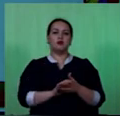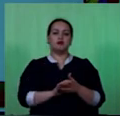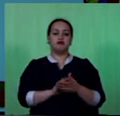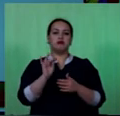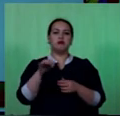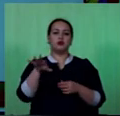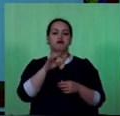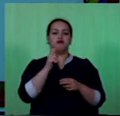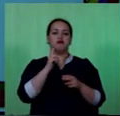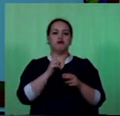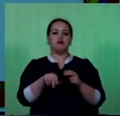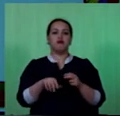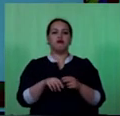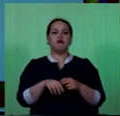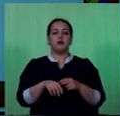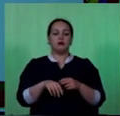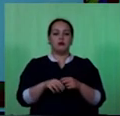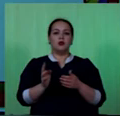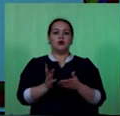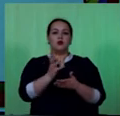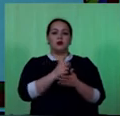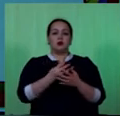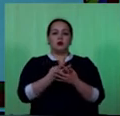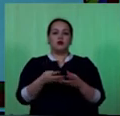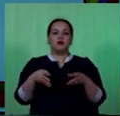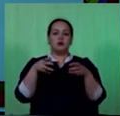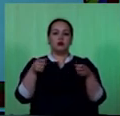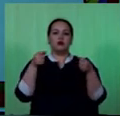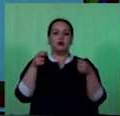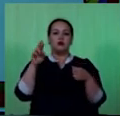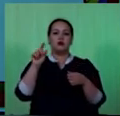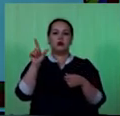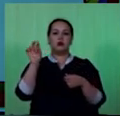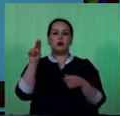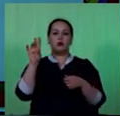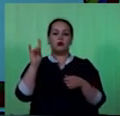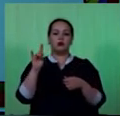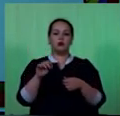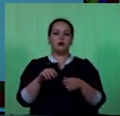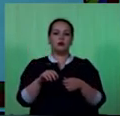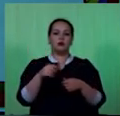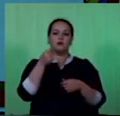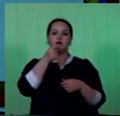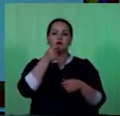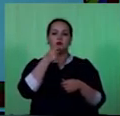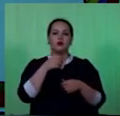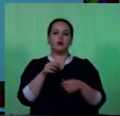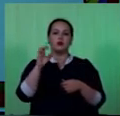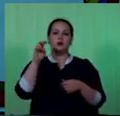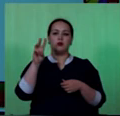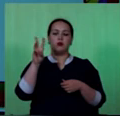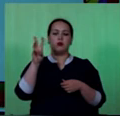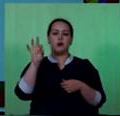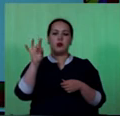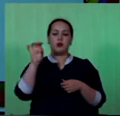молодцы собираем в корзинку ягоды виноград смородина